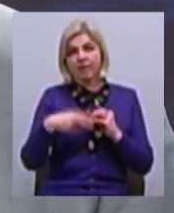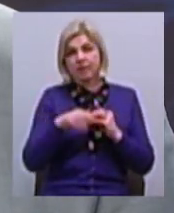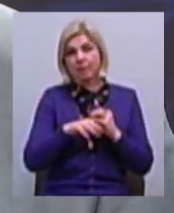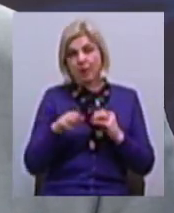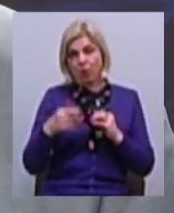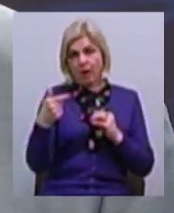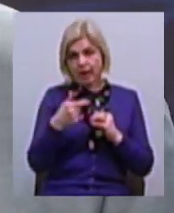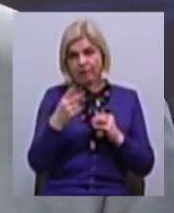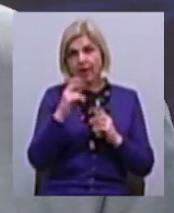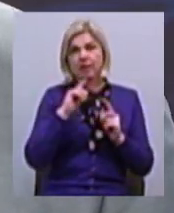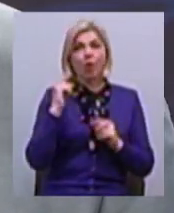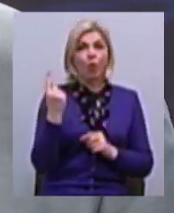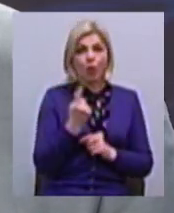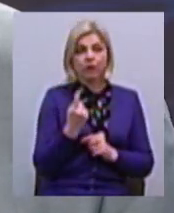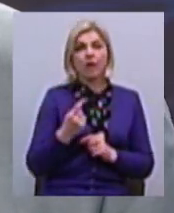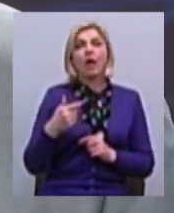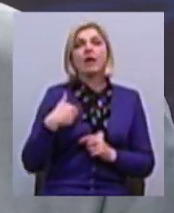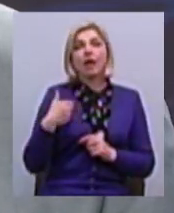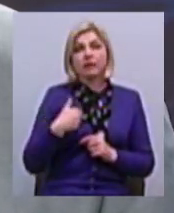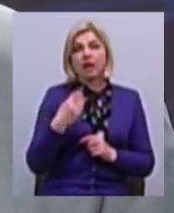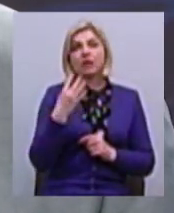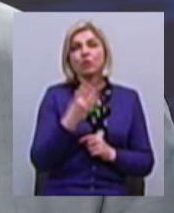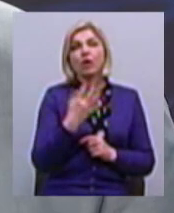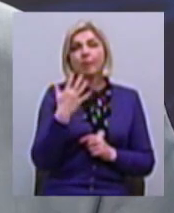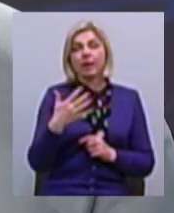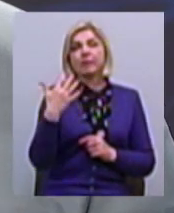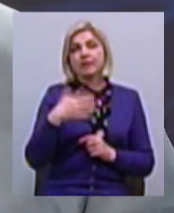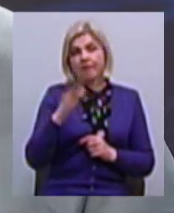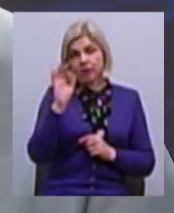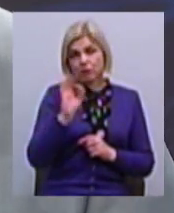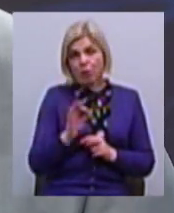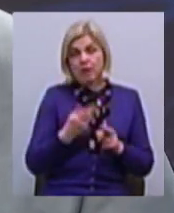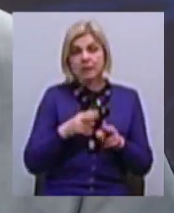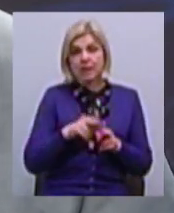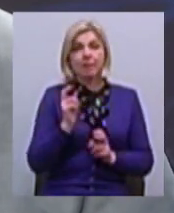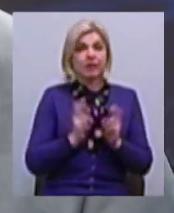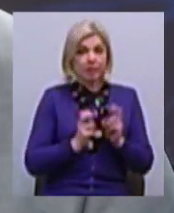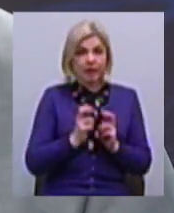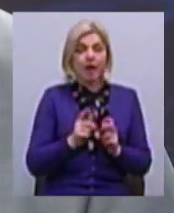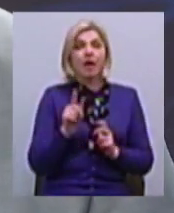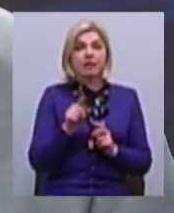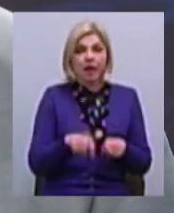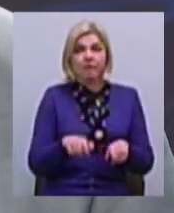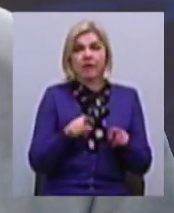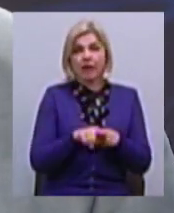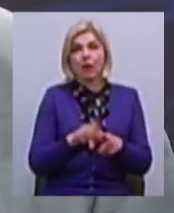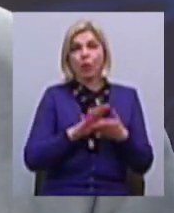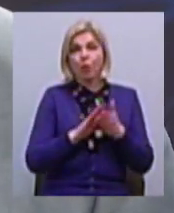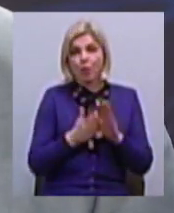на рік. Рентабельність сягає 35-40%. Тобто це підприємство, яке навіть в таких умовах, ну,